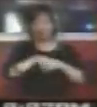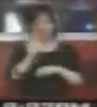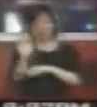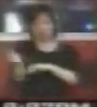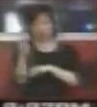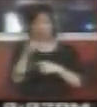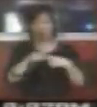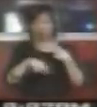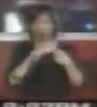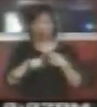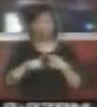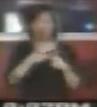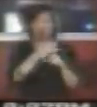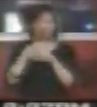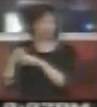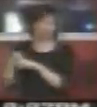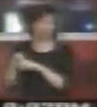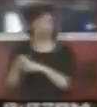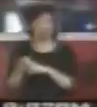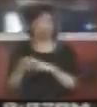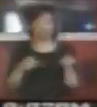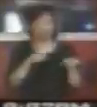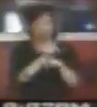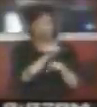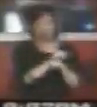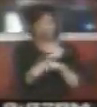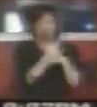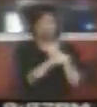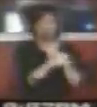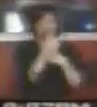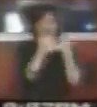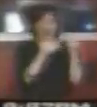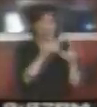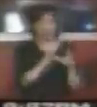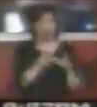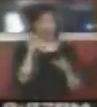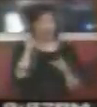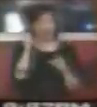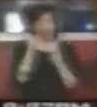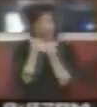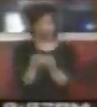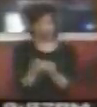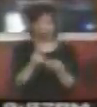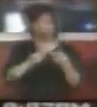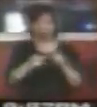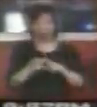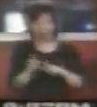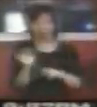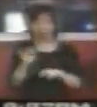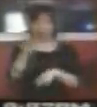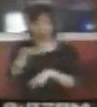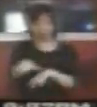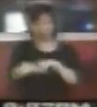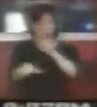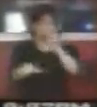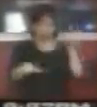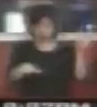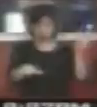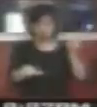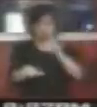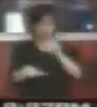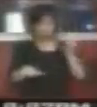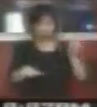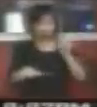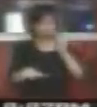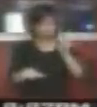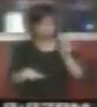Ito'y matapos i-hostage ng isang jeepney driver ang kanyang dating live-in partner, pati dalawa nilang anak na damay. Umiiyak